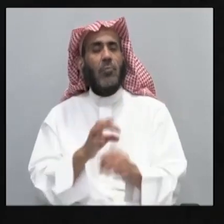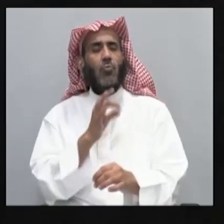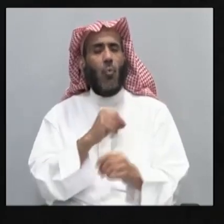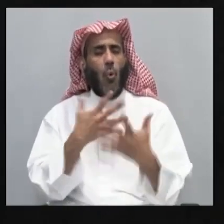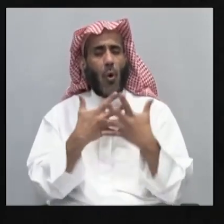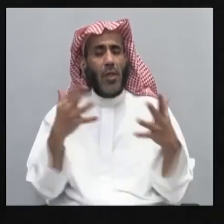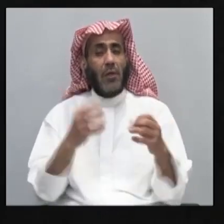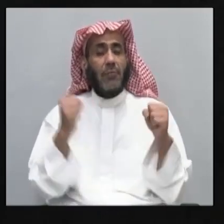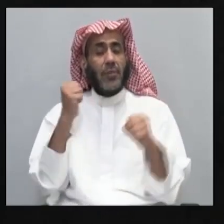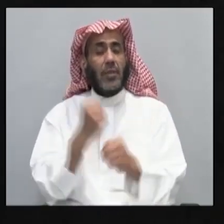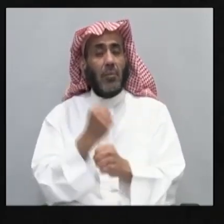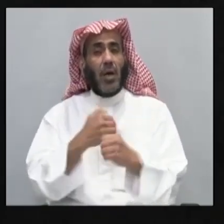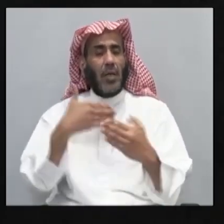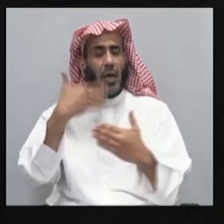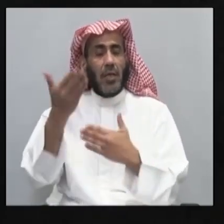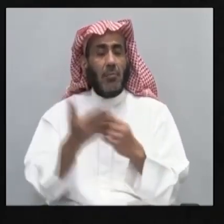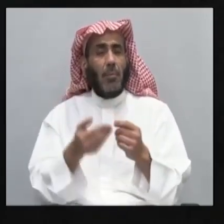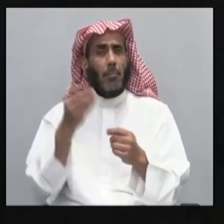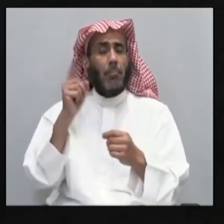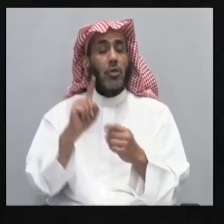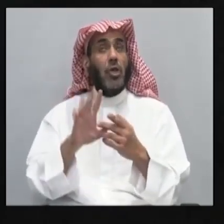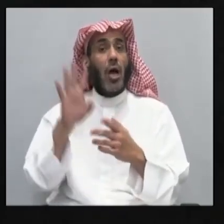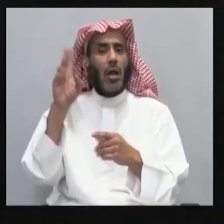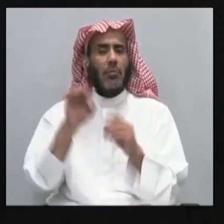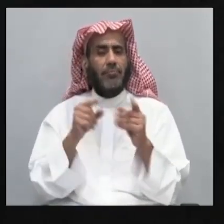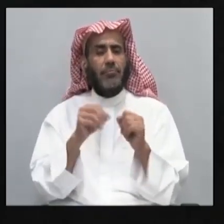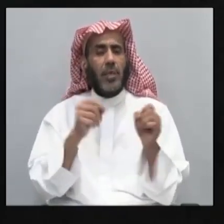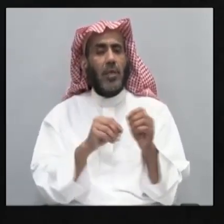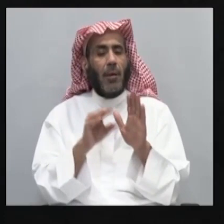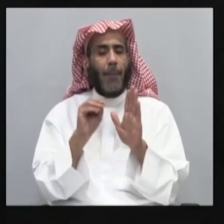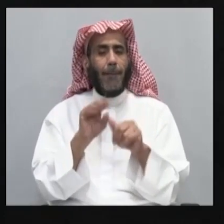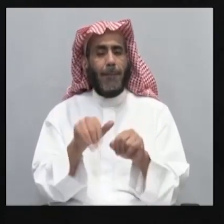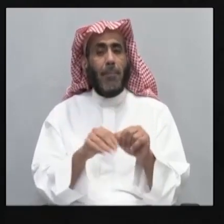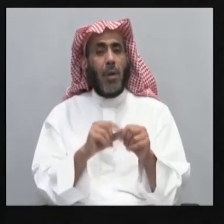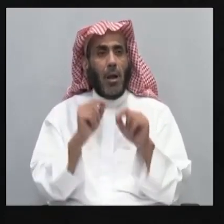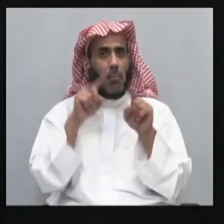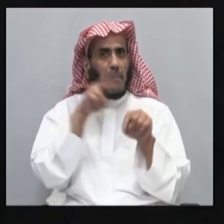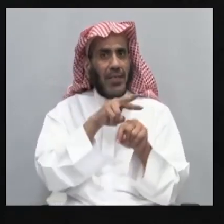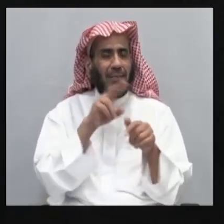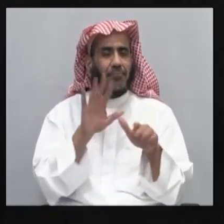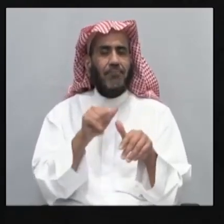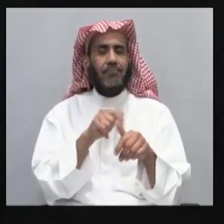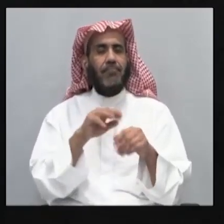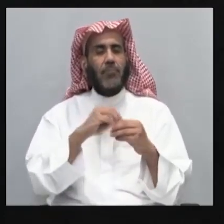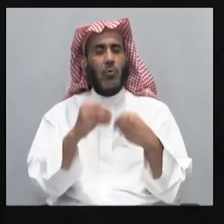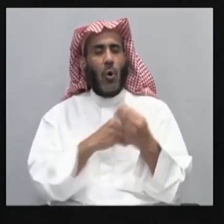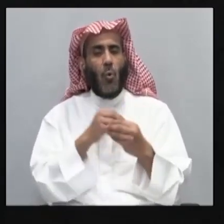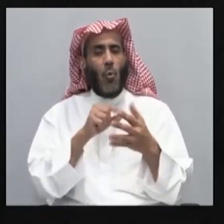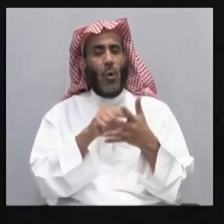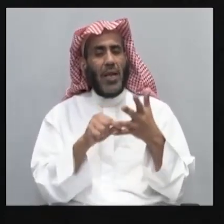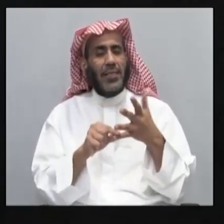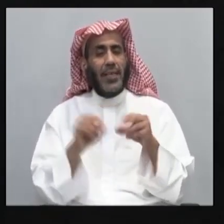التطبيقات القادمه باذن الله تعالى عندما ناتي بالحقل الاول نكتب المشهد ثم بعد ذلك نحول اجزاء